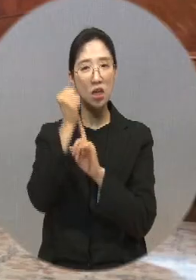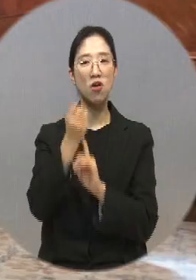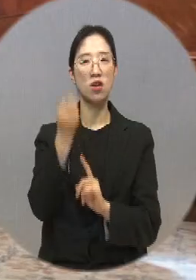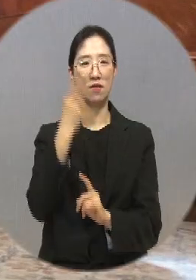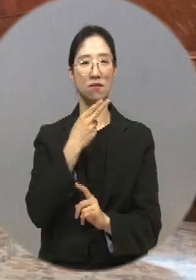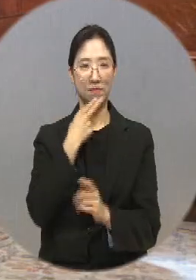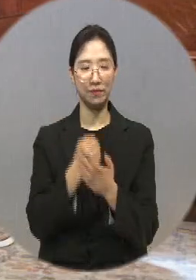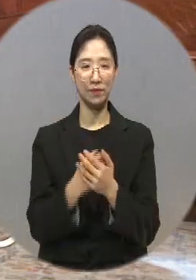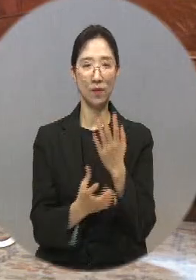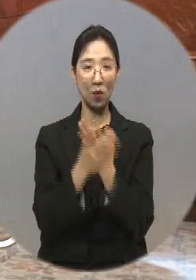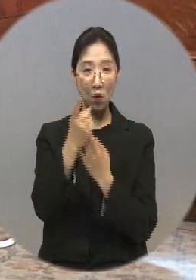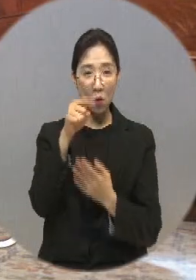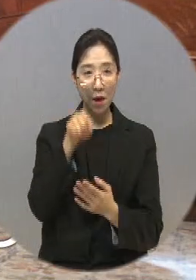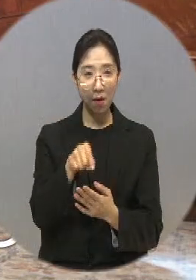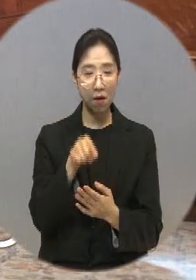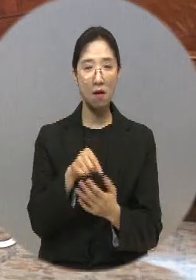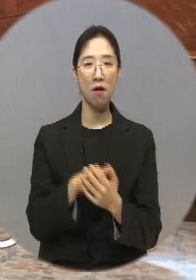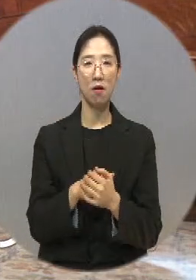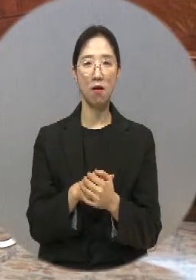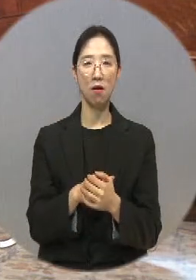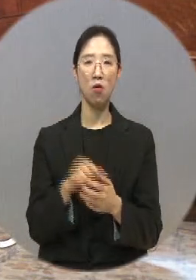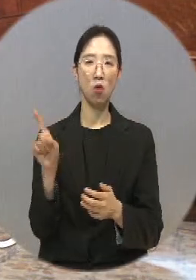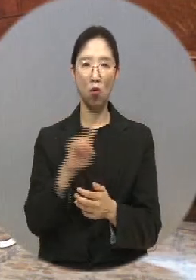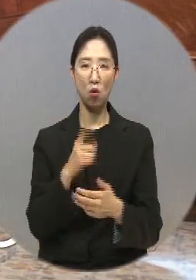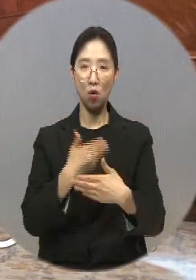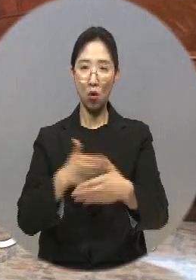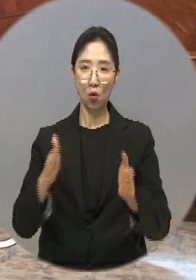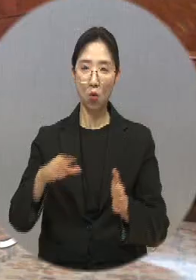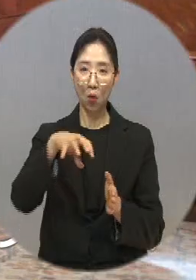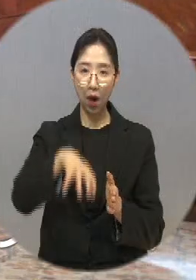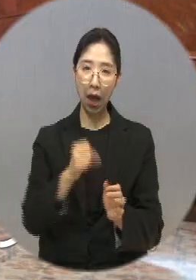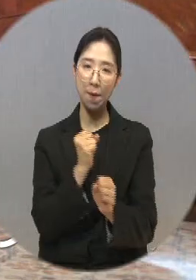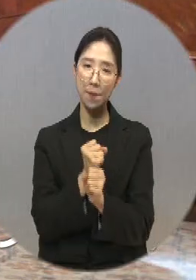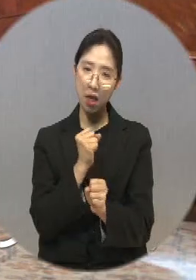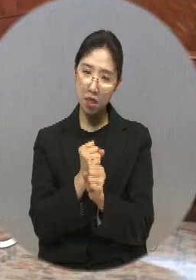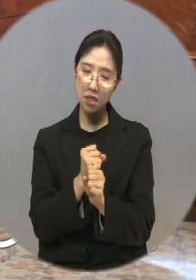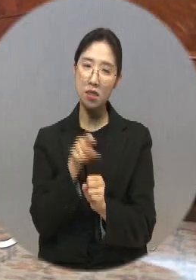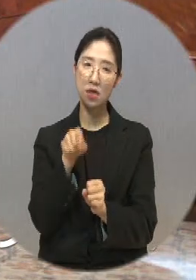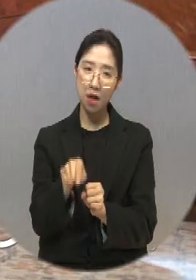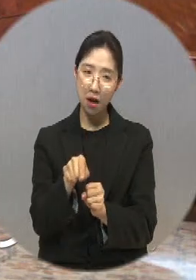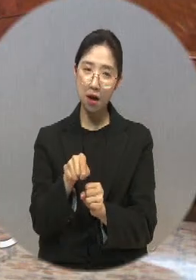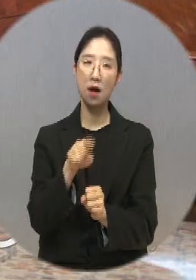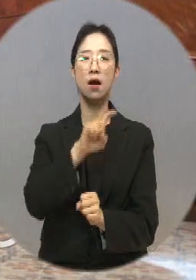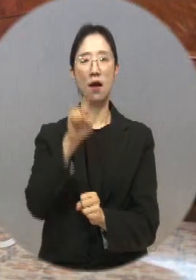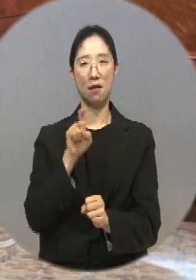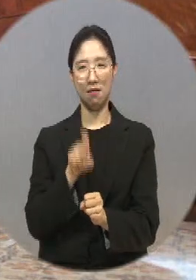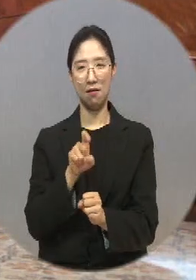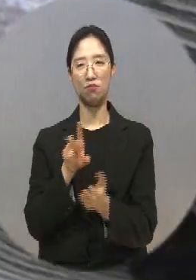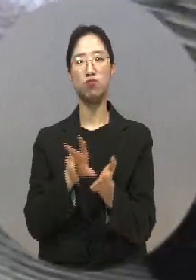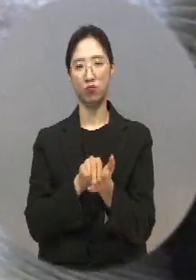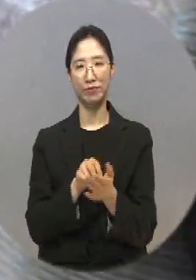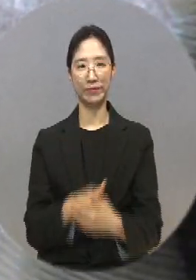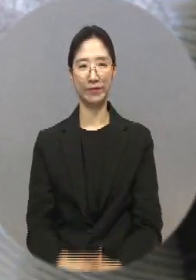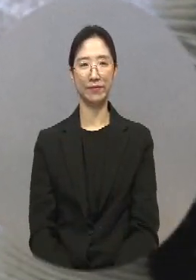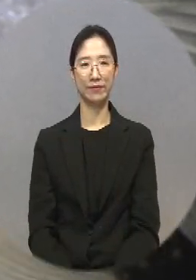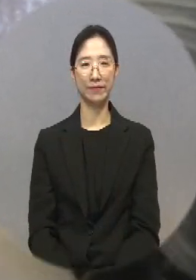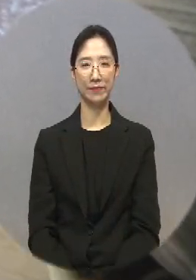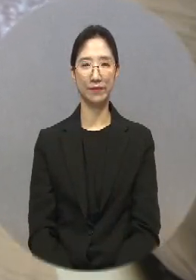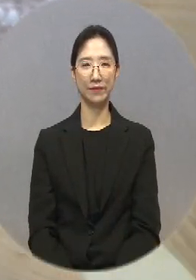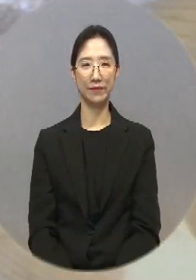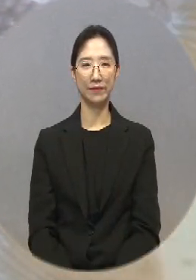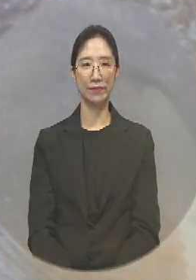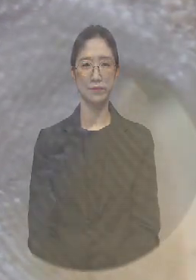그러니까 통합은 어떻게 공간을 만들 거야의 문제잖아요.